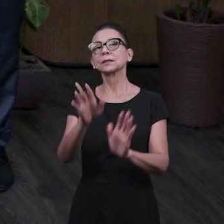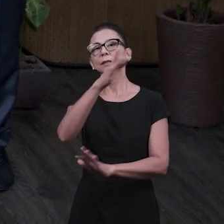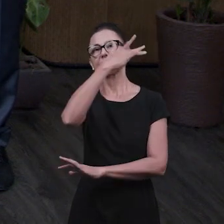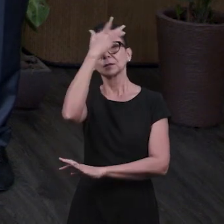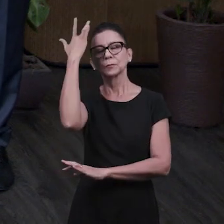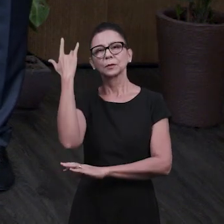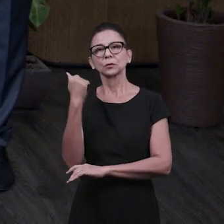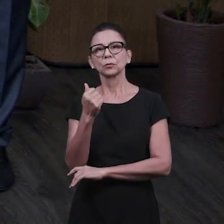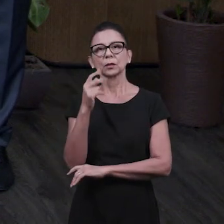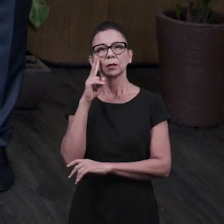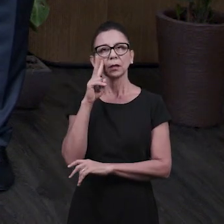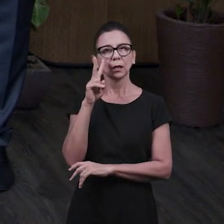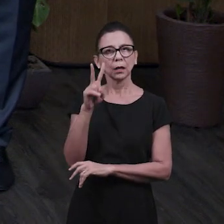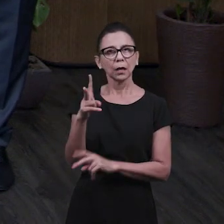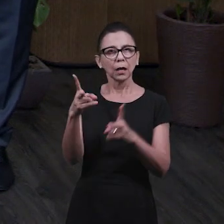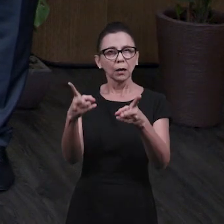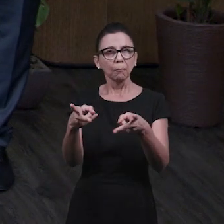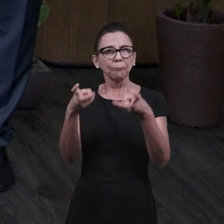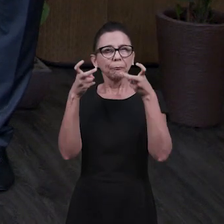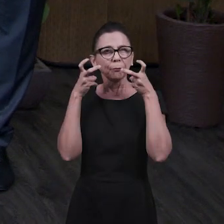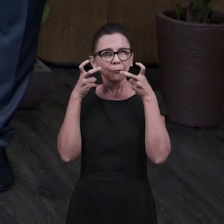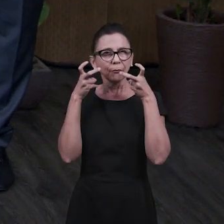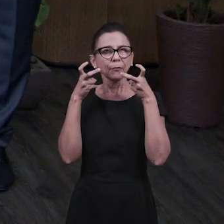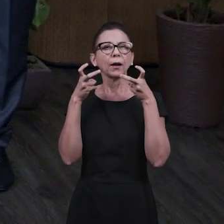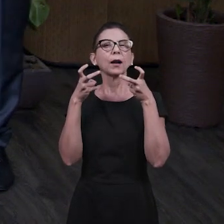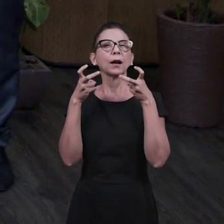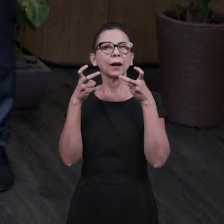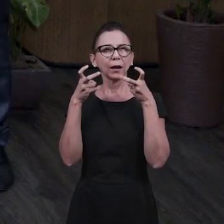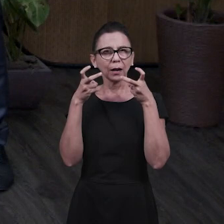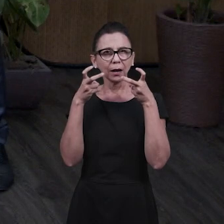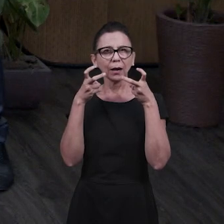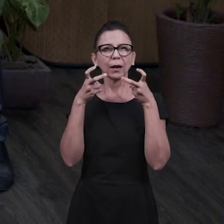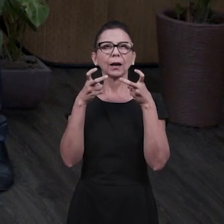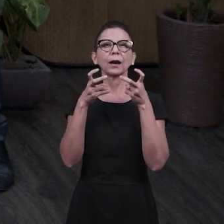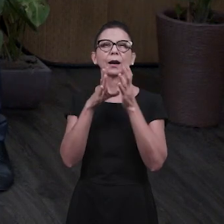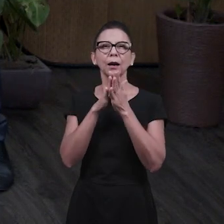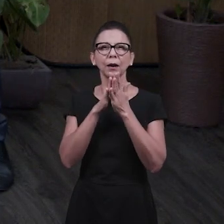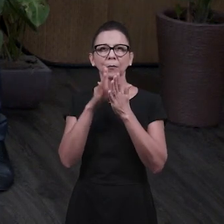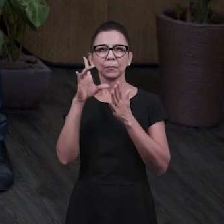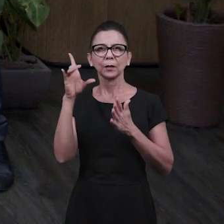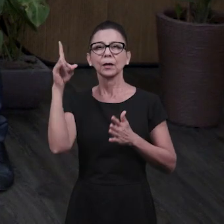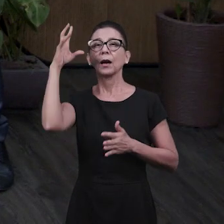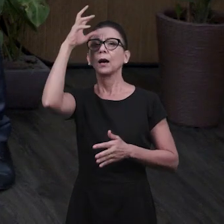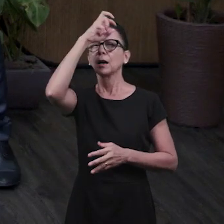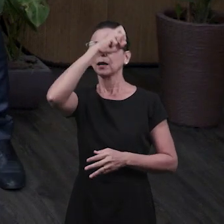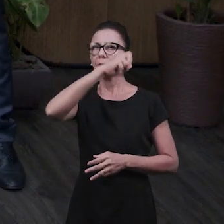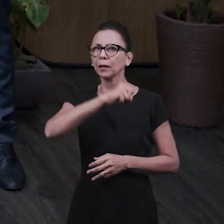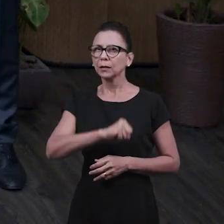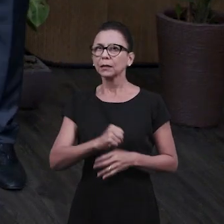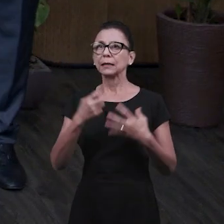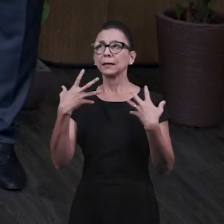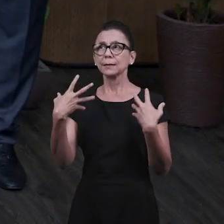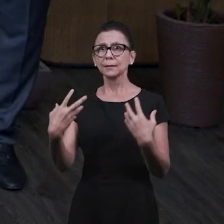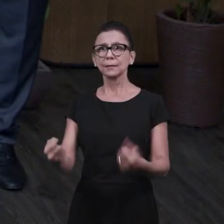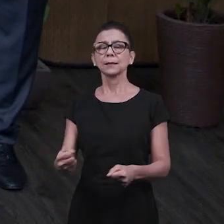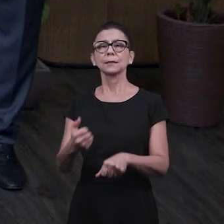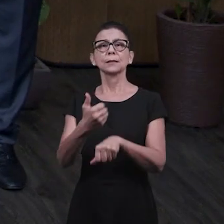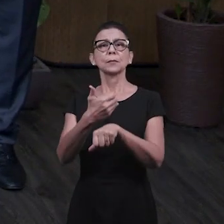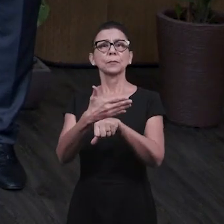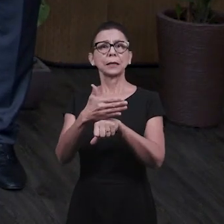et comprend la parole. C'est lui qui accepte, pratique et vit la